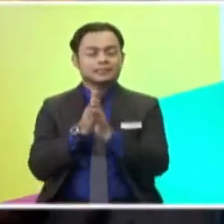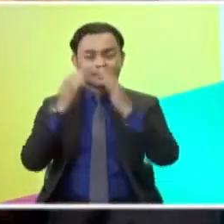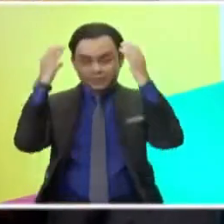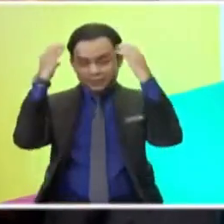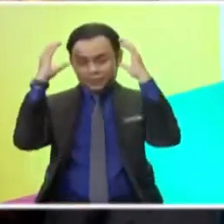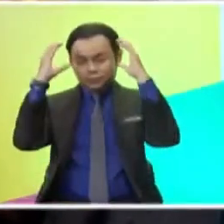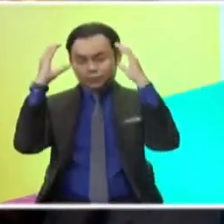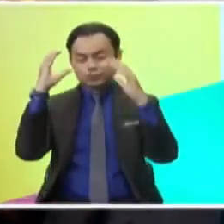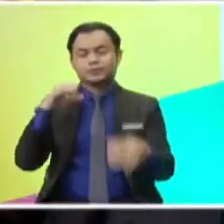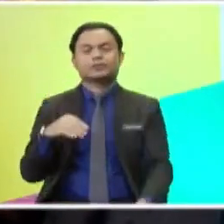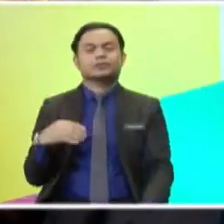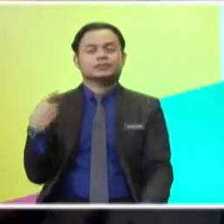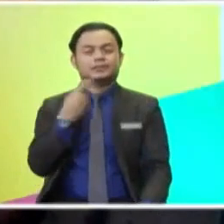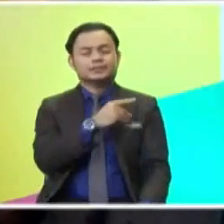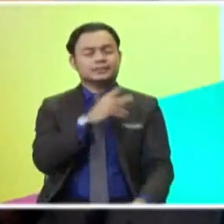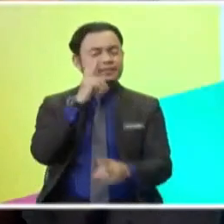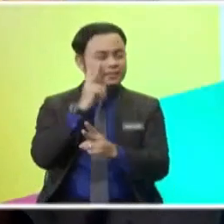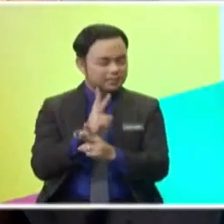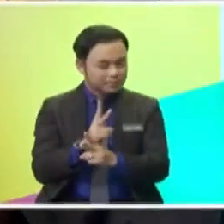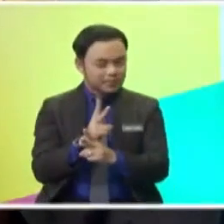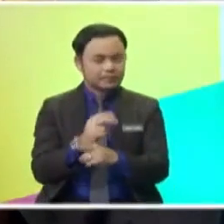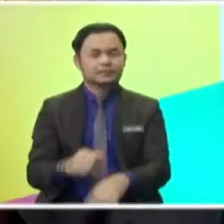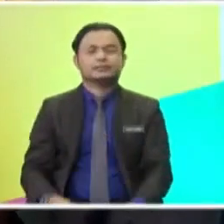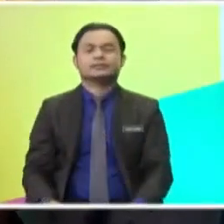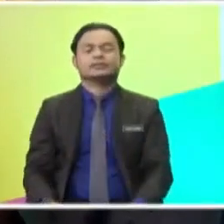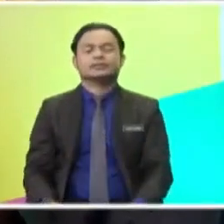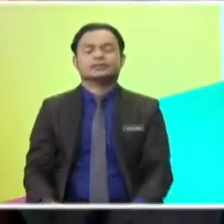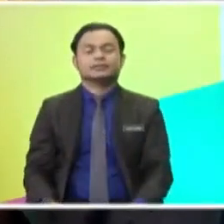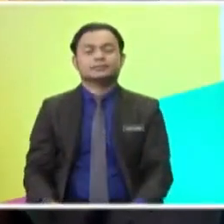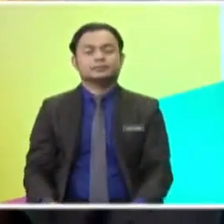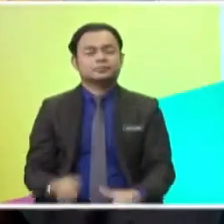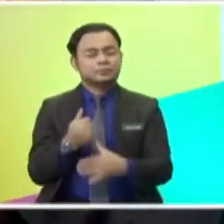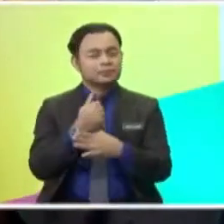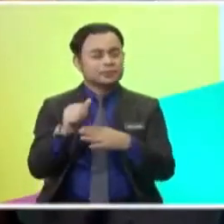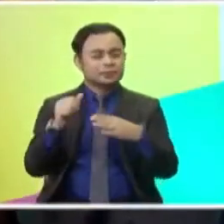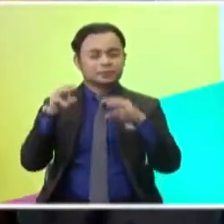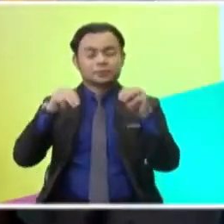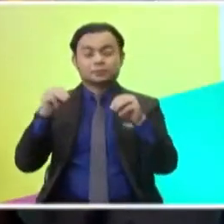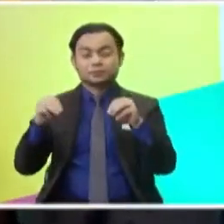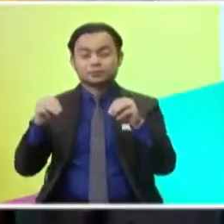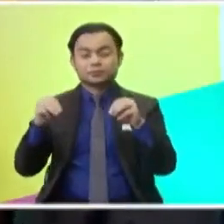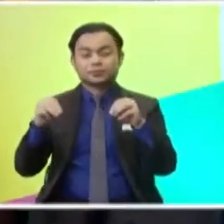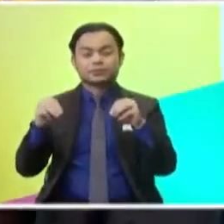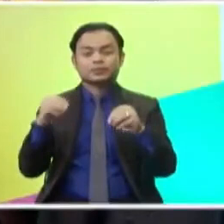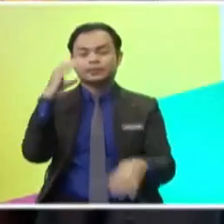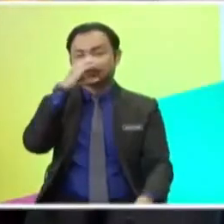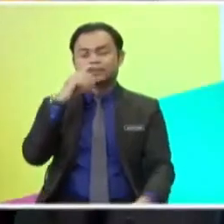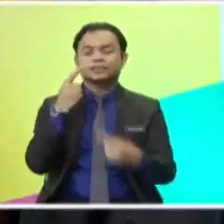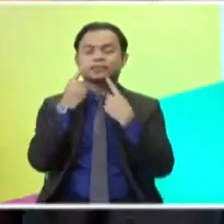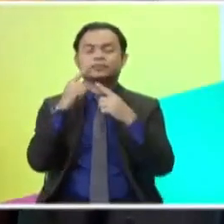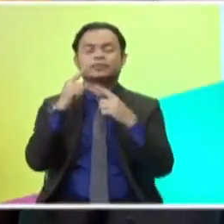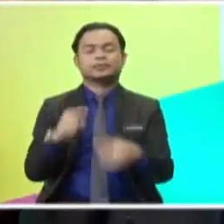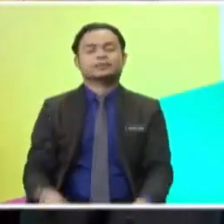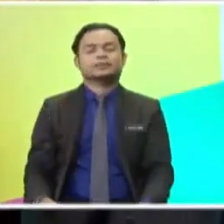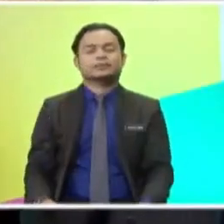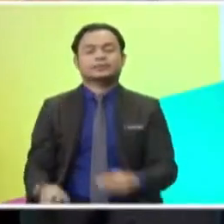Liana, kita simpan dulu soalan tu. Kita biar murid-murid di rumah mencari jawapannya. Kita akan berhenti berehat seketika, kembali lagi selepas ini